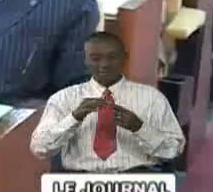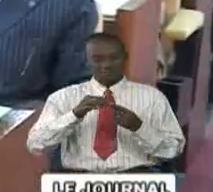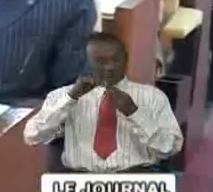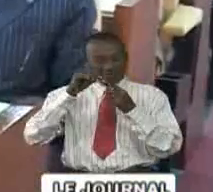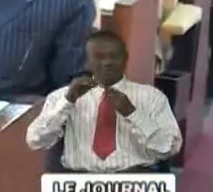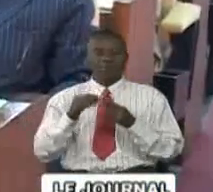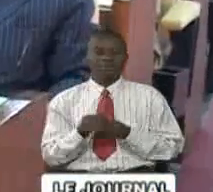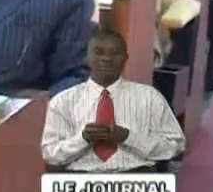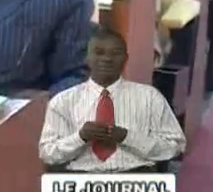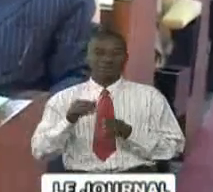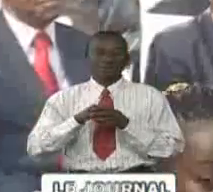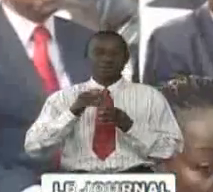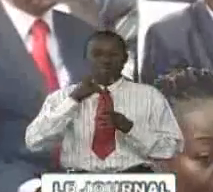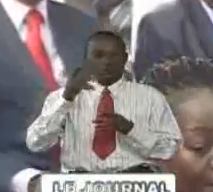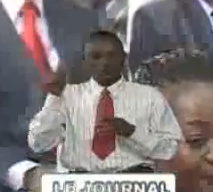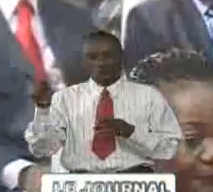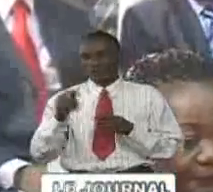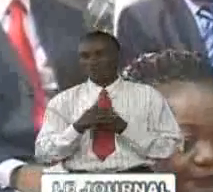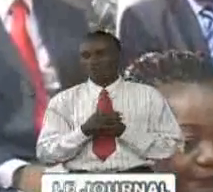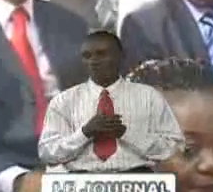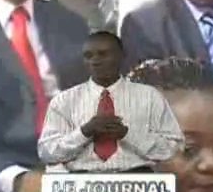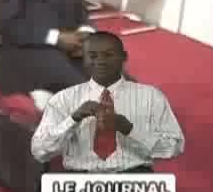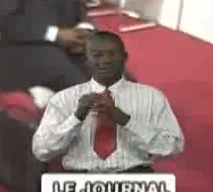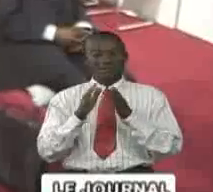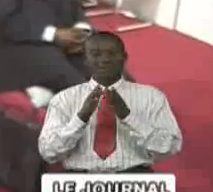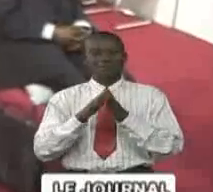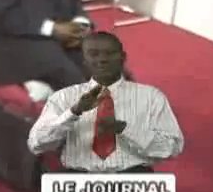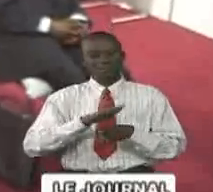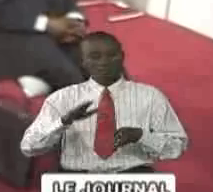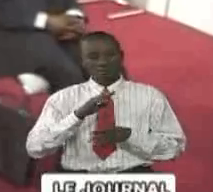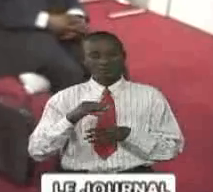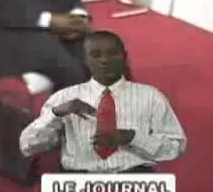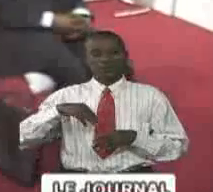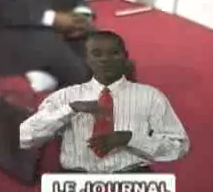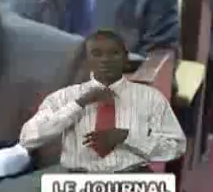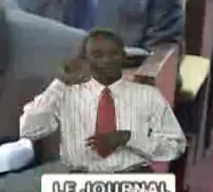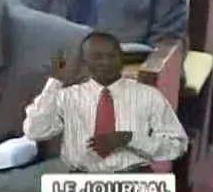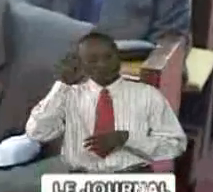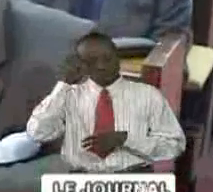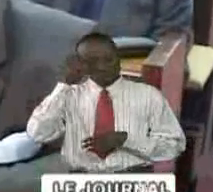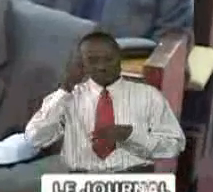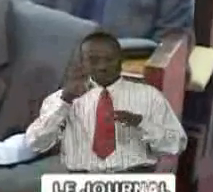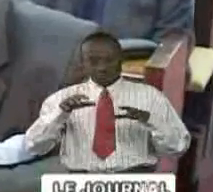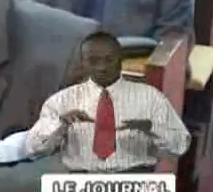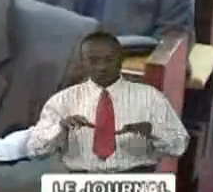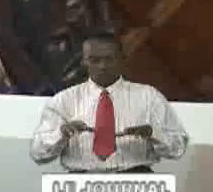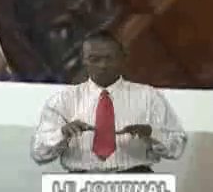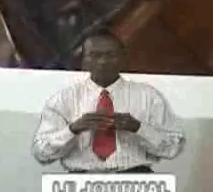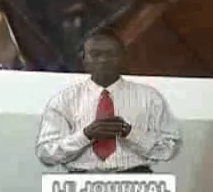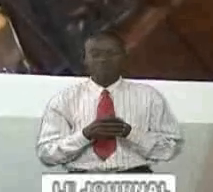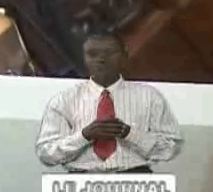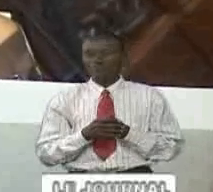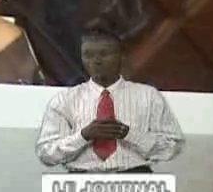puisse dire ce mercredi 10 avril 2013 à l'Assemblée nationale. Deux membres du gouvernement de la République, à savoir Mme Wivine Mumba Matipa,